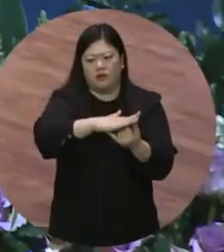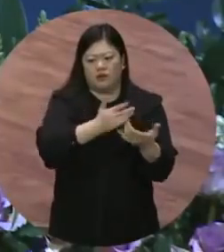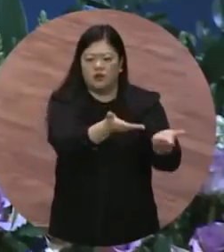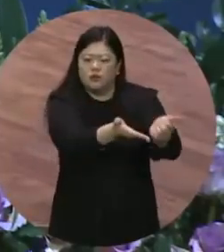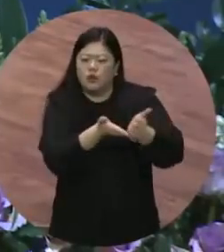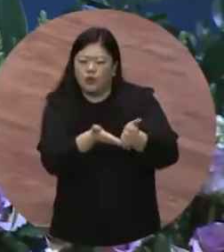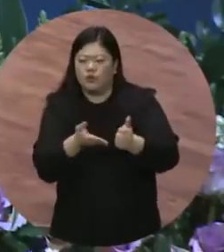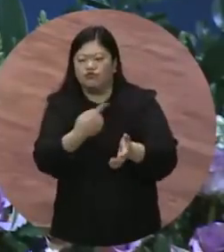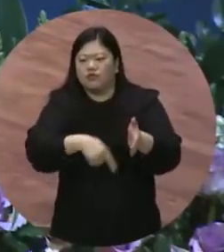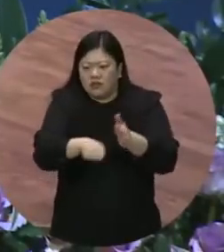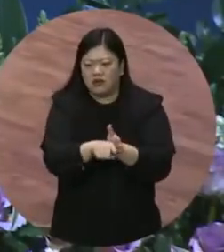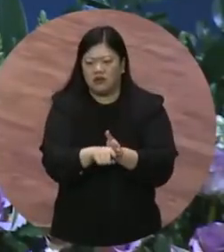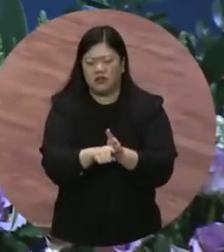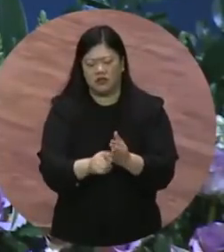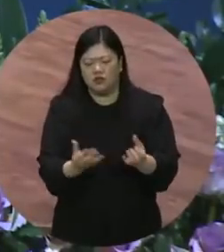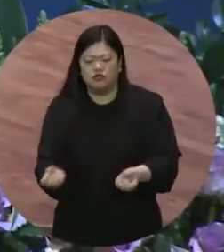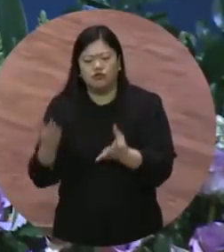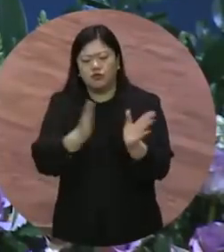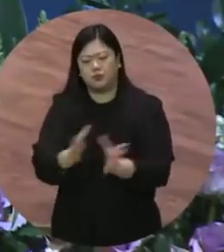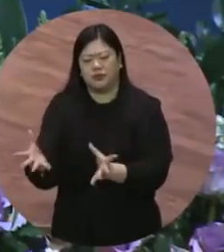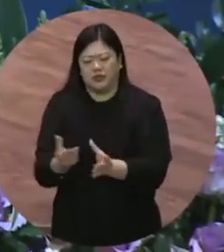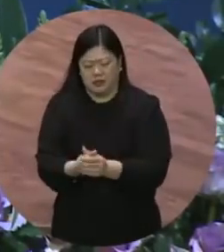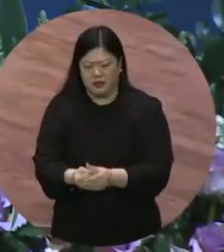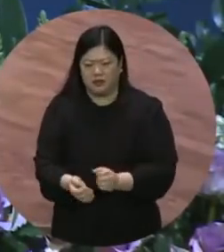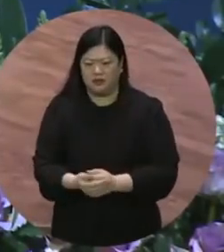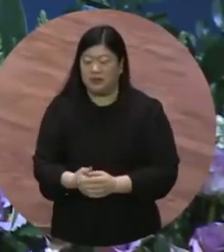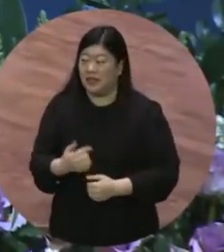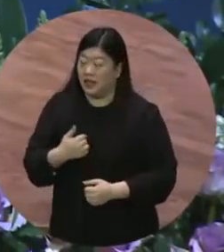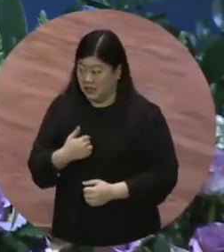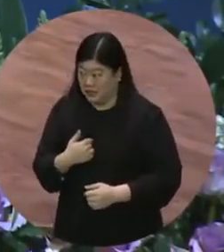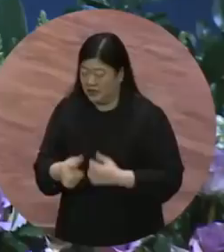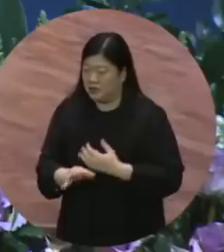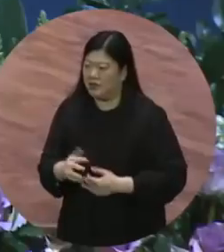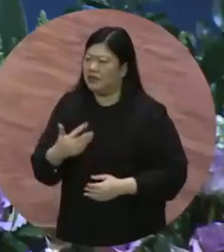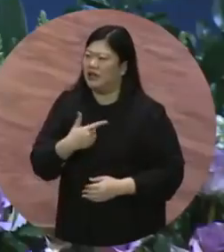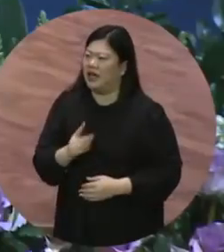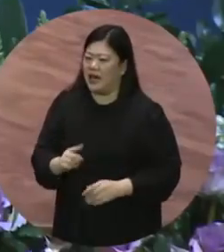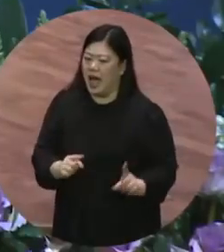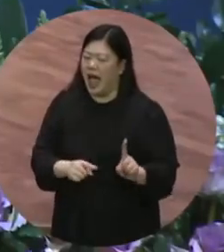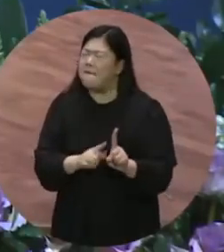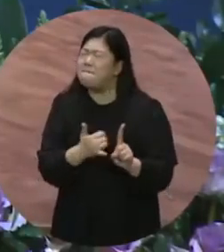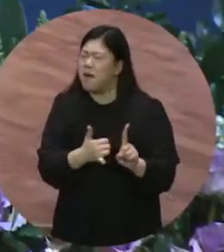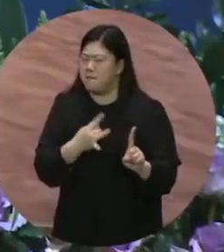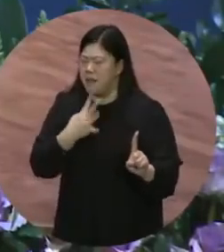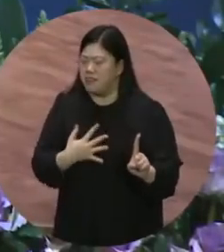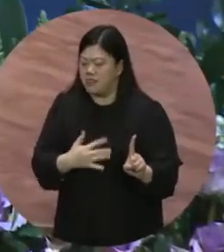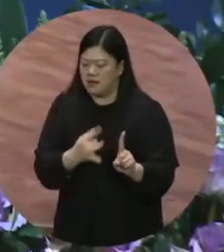여러분들이 많이 데려오길 바랍니다. 나는 한 명 데려와야지. 그것도 불신앙이에요.